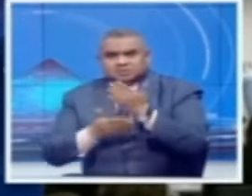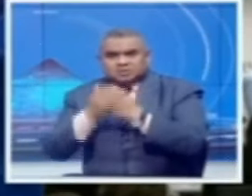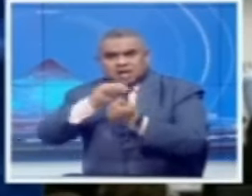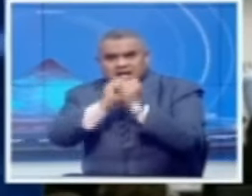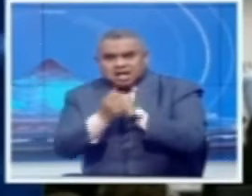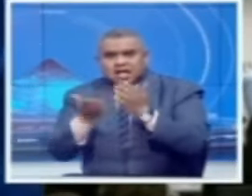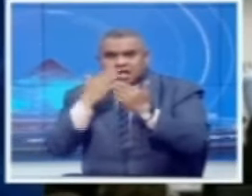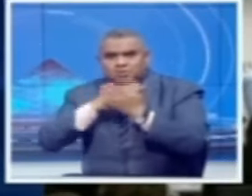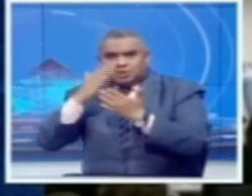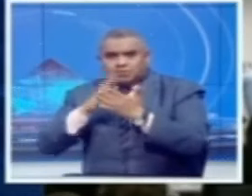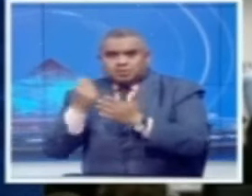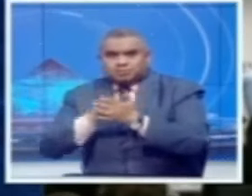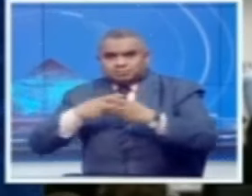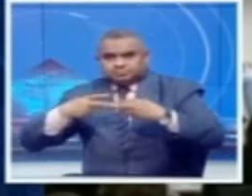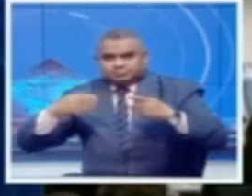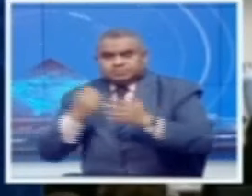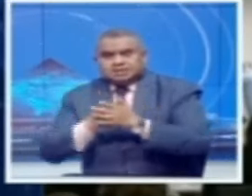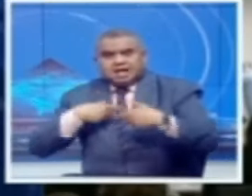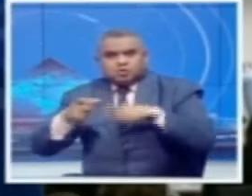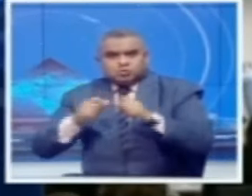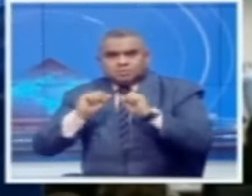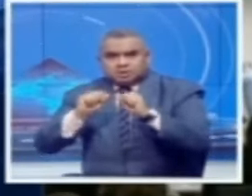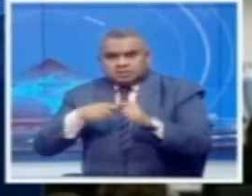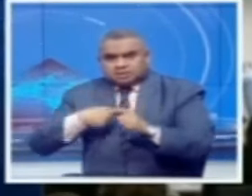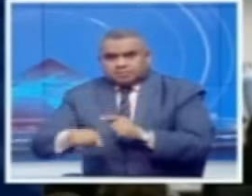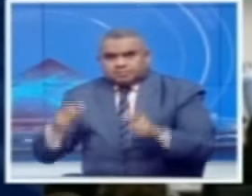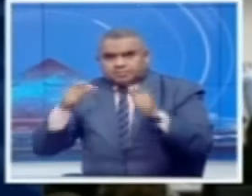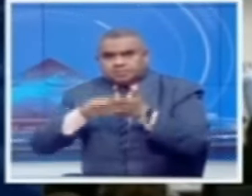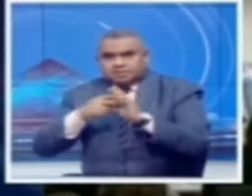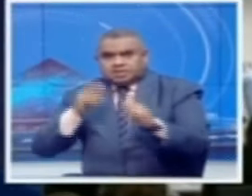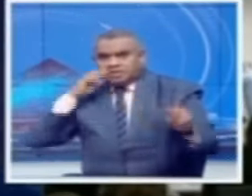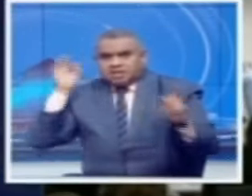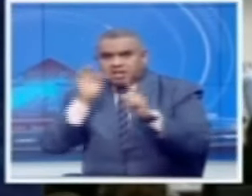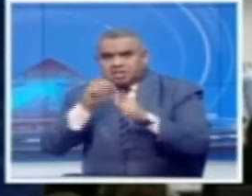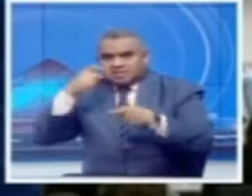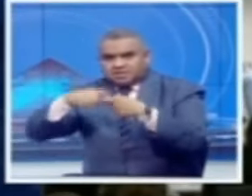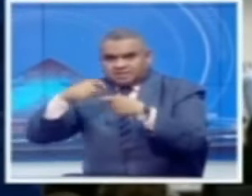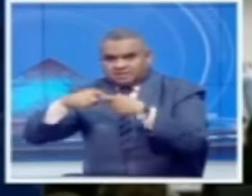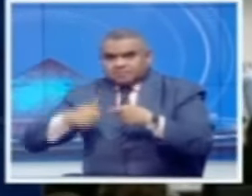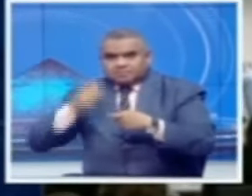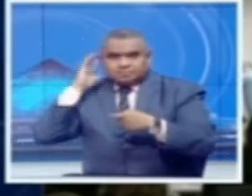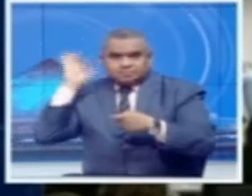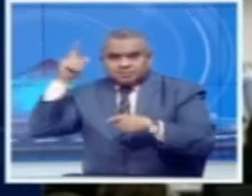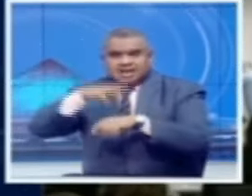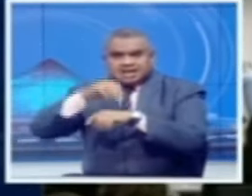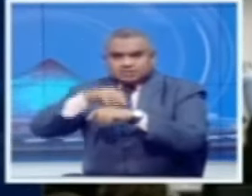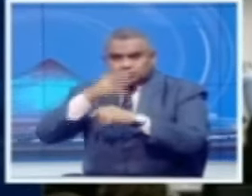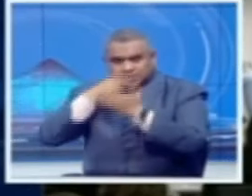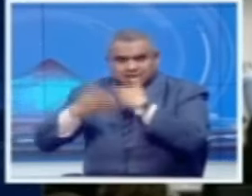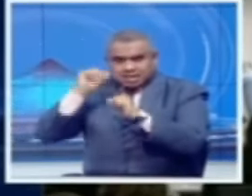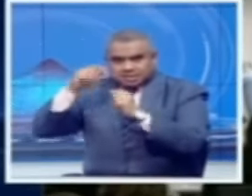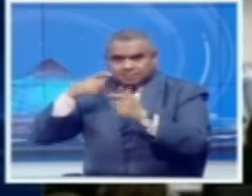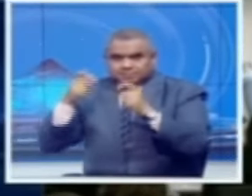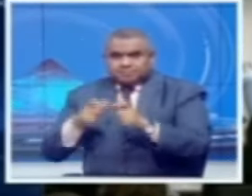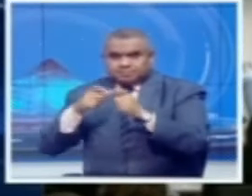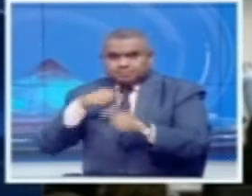المناخ وصون التنوع البيولوجي، وذلك من خلال تحقيق أهداف اتفاقيات بازل وواتردام وستوكهولم